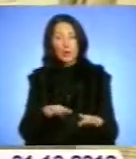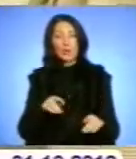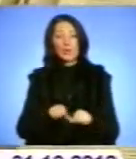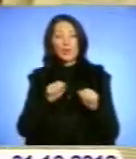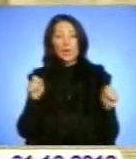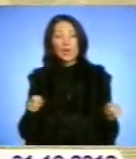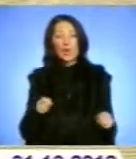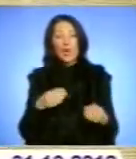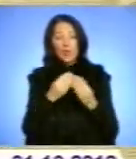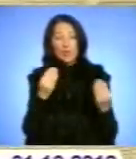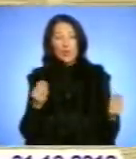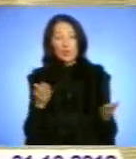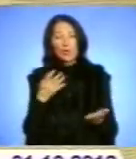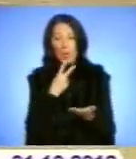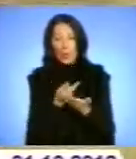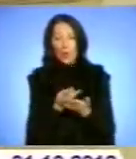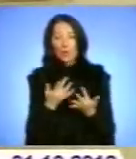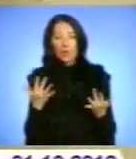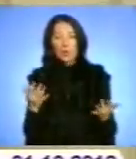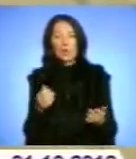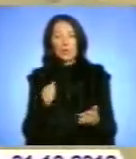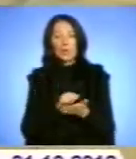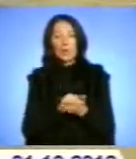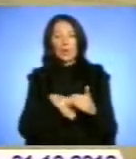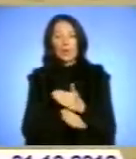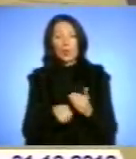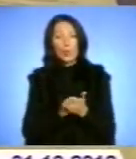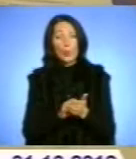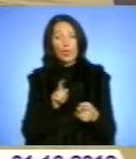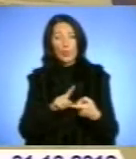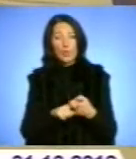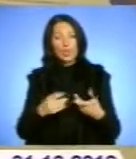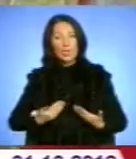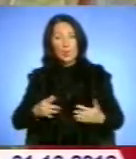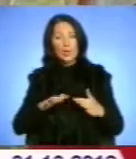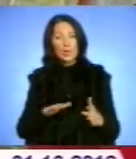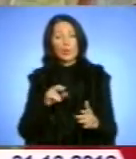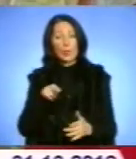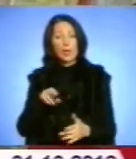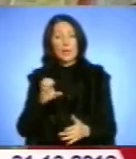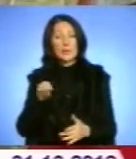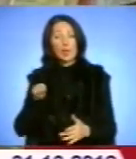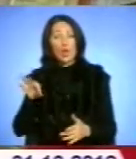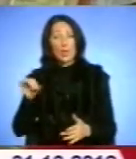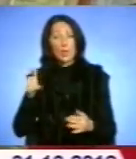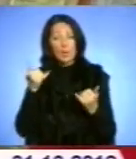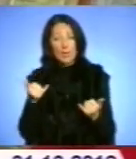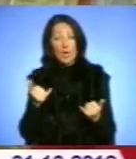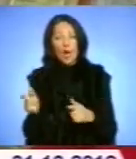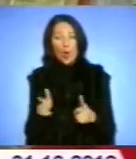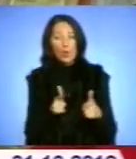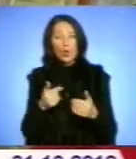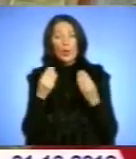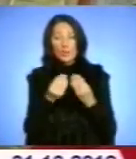представлять досі невідомі архівні матеріали, пов'язані із діяльністю та життям Петра Столипіна. що ми зараз готуємо виставку. Ми зараз будемо